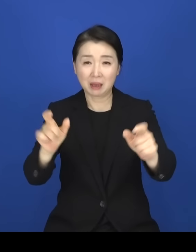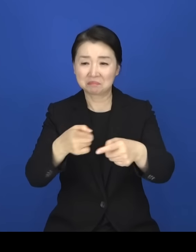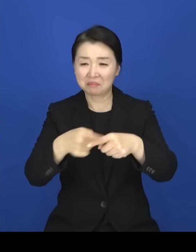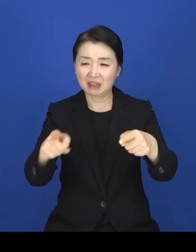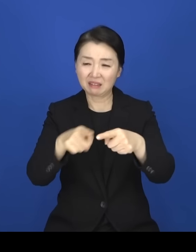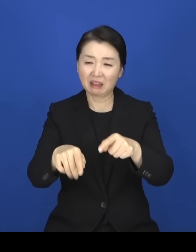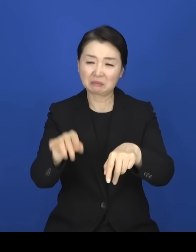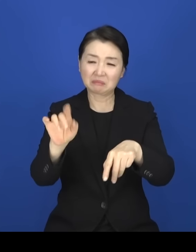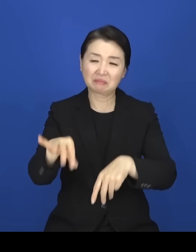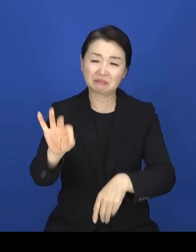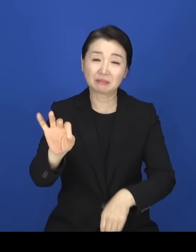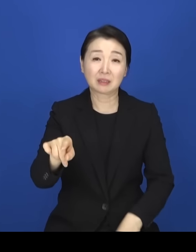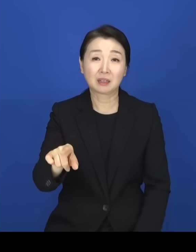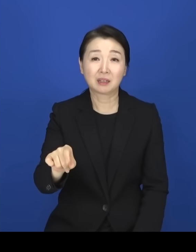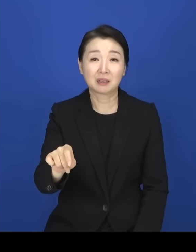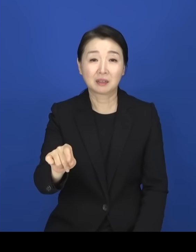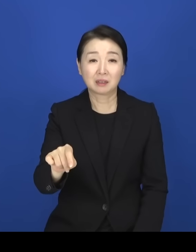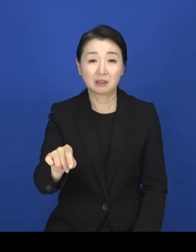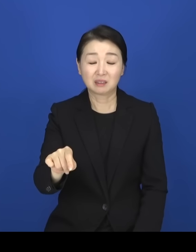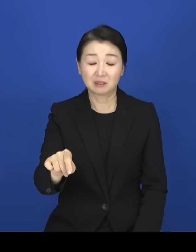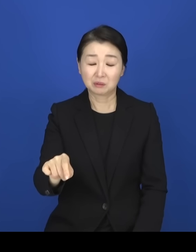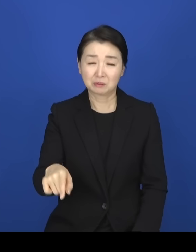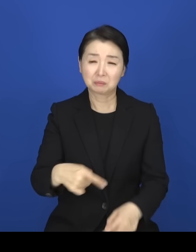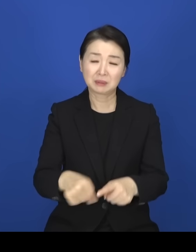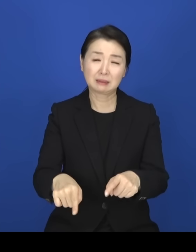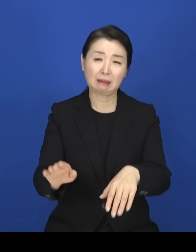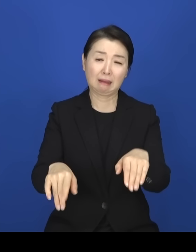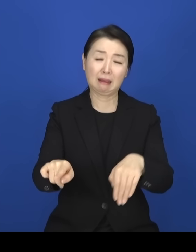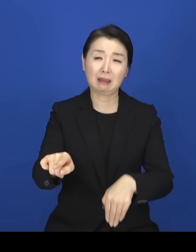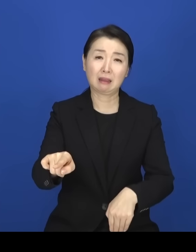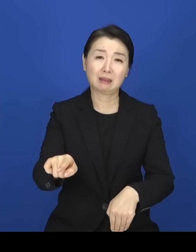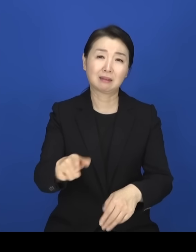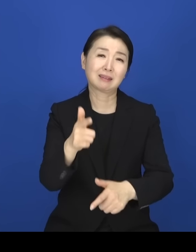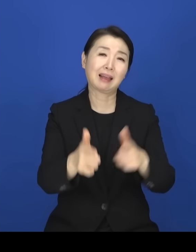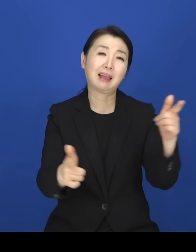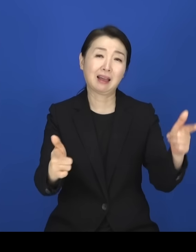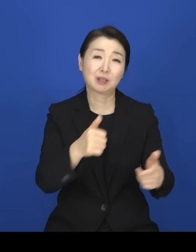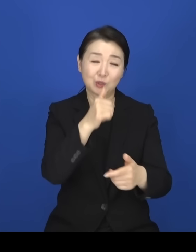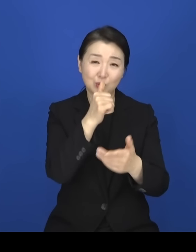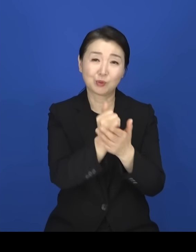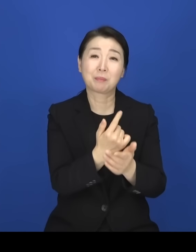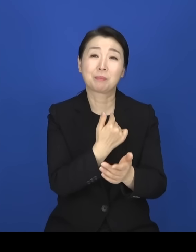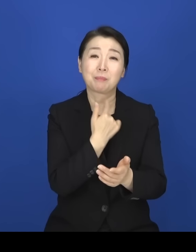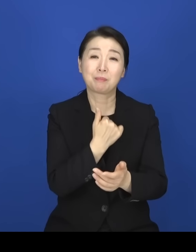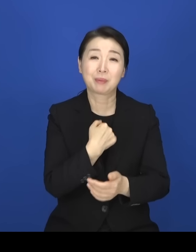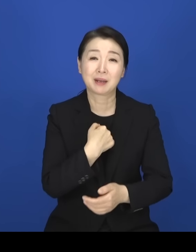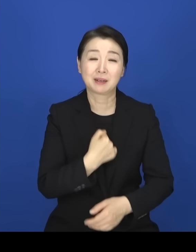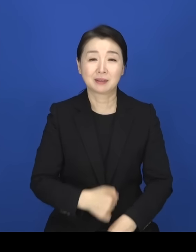판단이면 판단, 예. 뭐 비난이면 비난, 뭐 아주 다양했던 것 같아요. 그래서